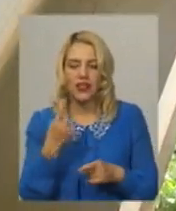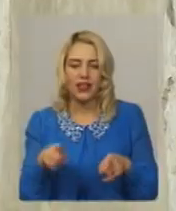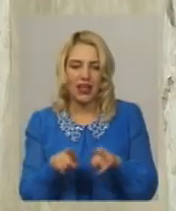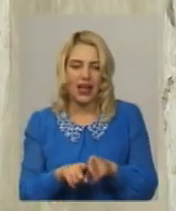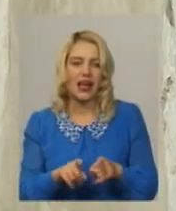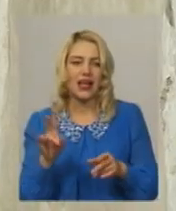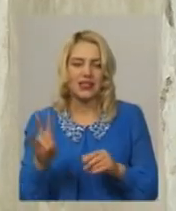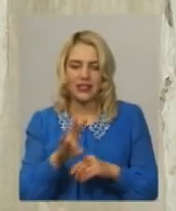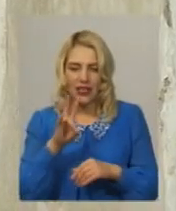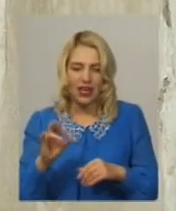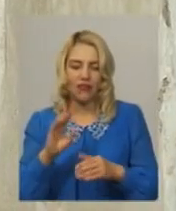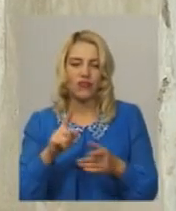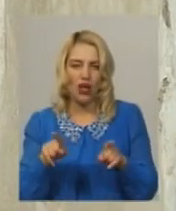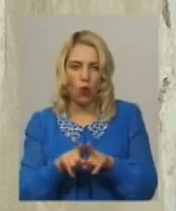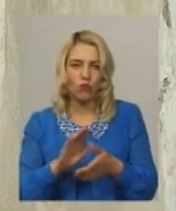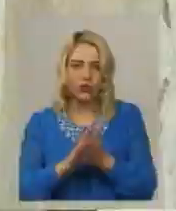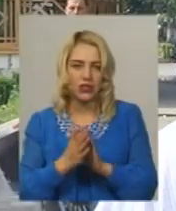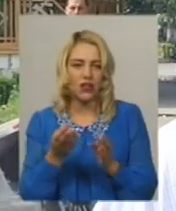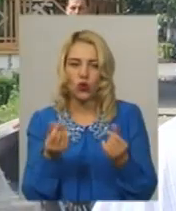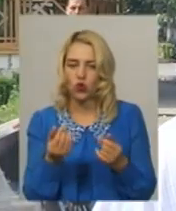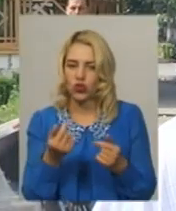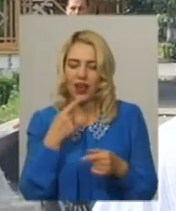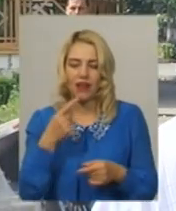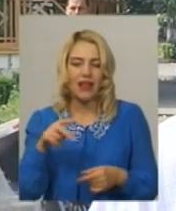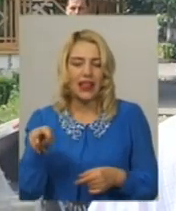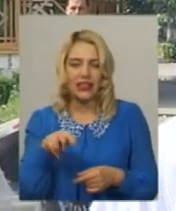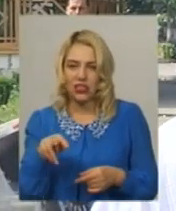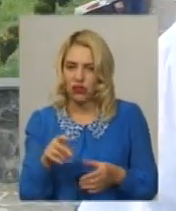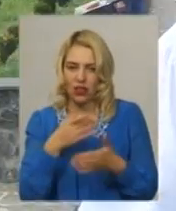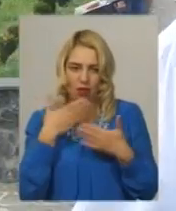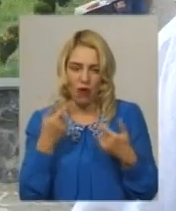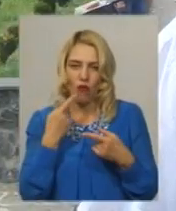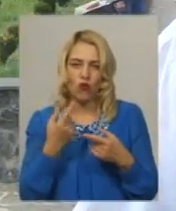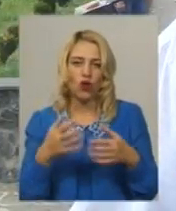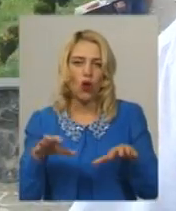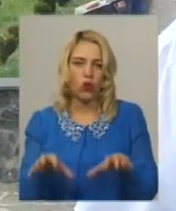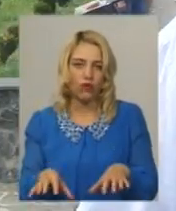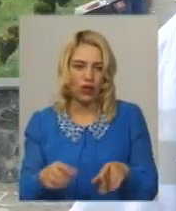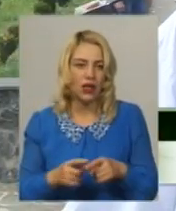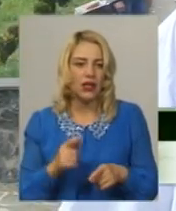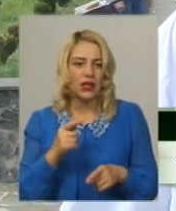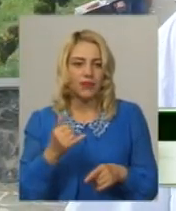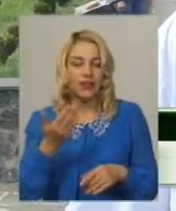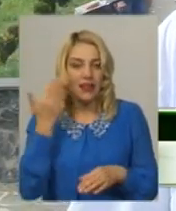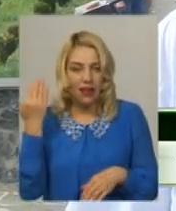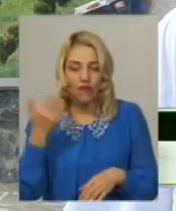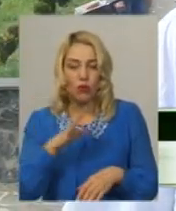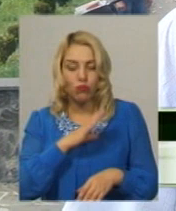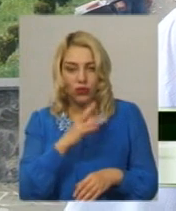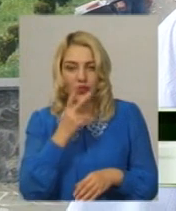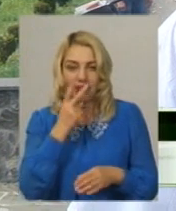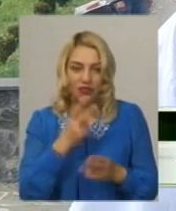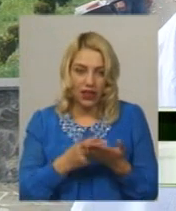на реконструкцію громади поки що немає, каже Летичівський селищний голова Ігор Тисячний. Недавно ми там були, дивилися,